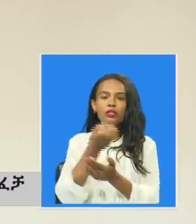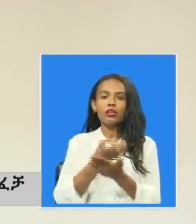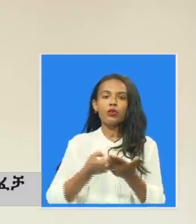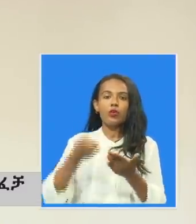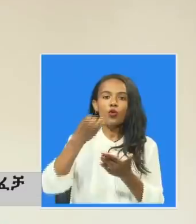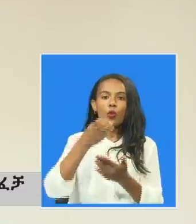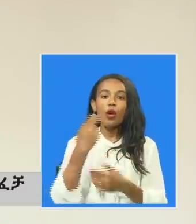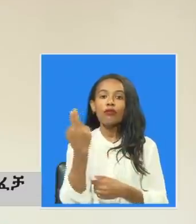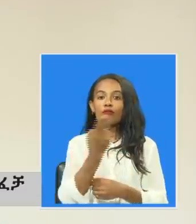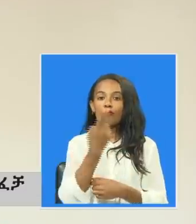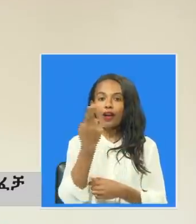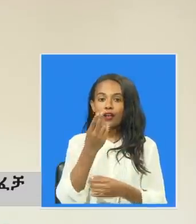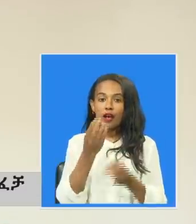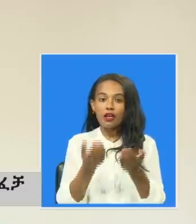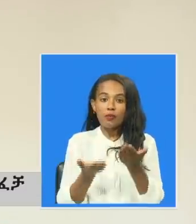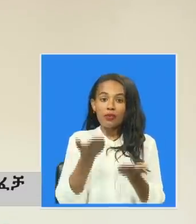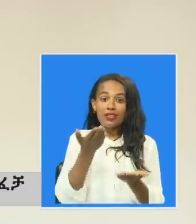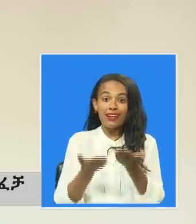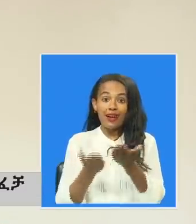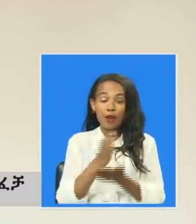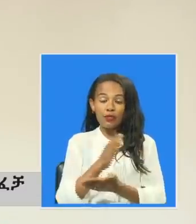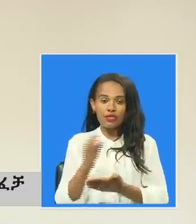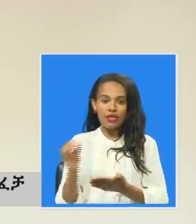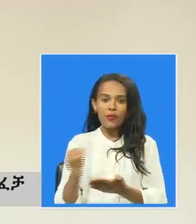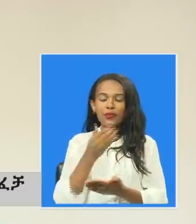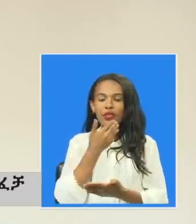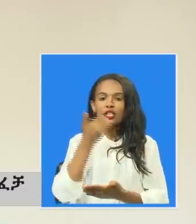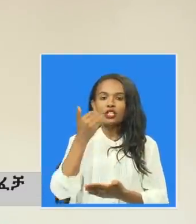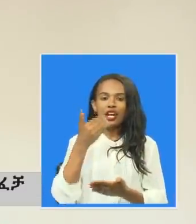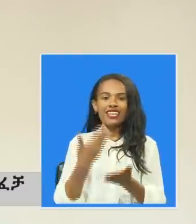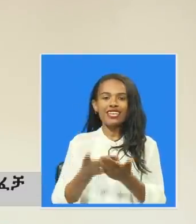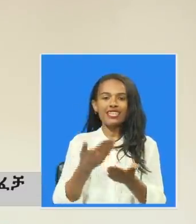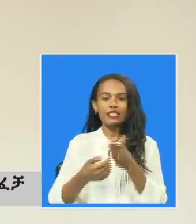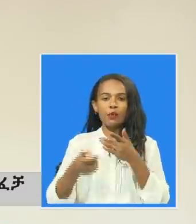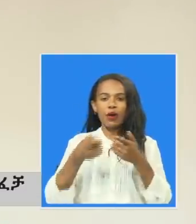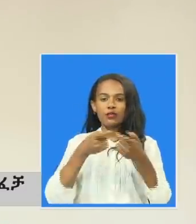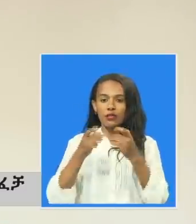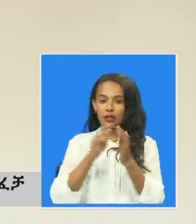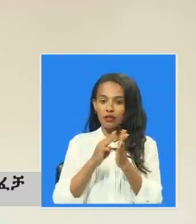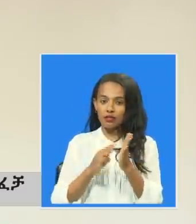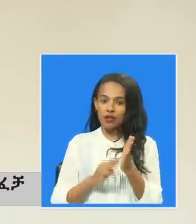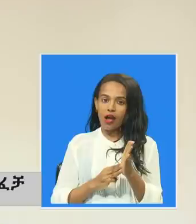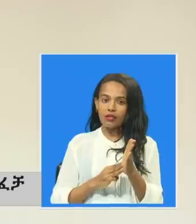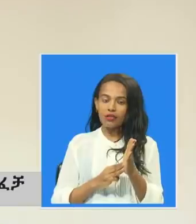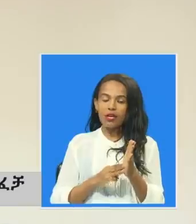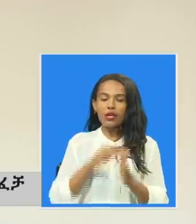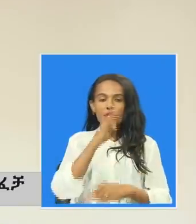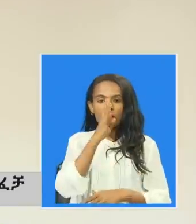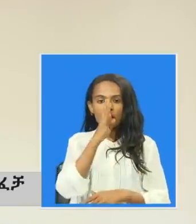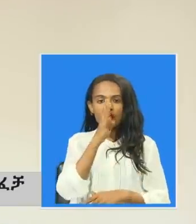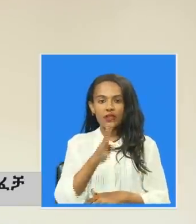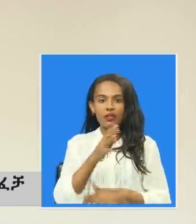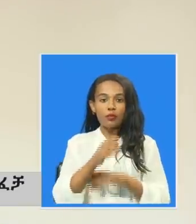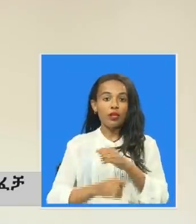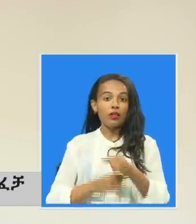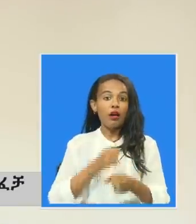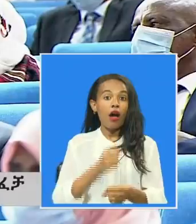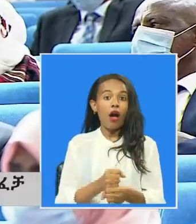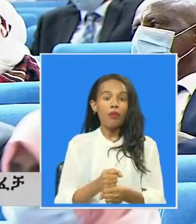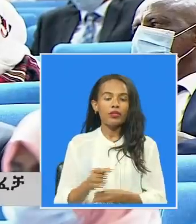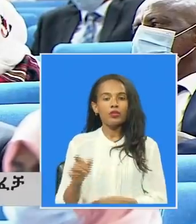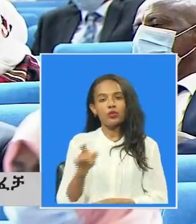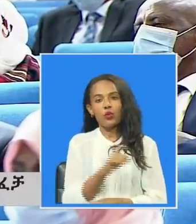ኢኮኖሚያዊ ፋይዳ የምንለካበትና የተሻለ የገንዘብ አስተዳደር ስርዓት የምንፈጥርበት ዓመት